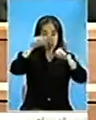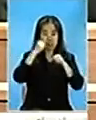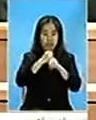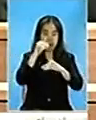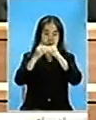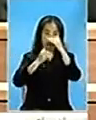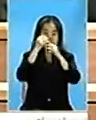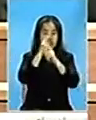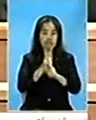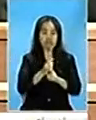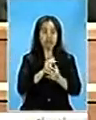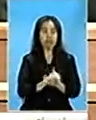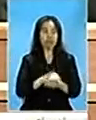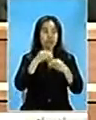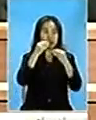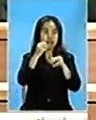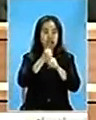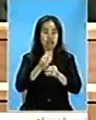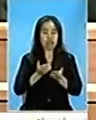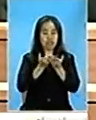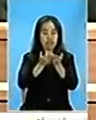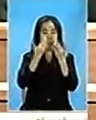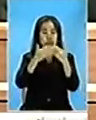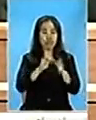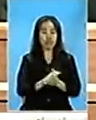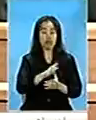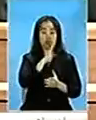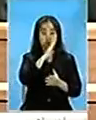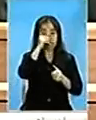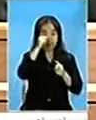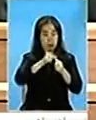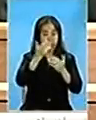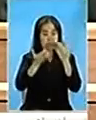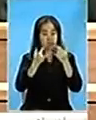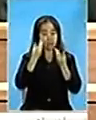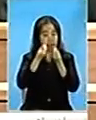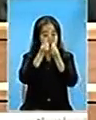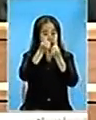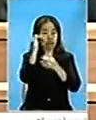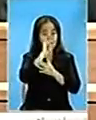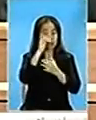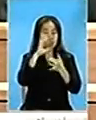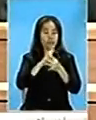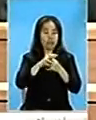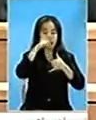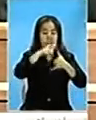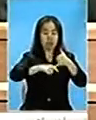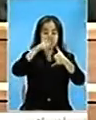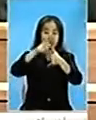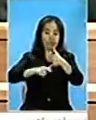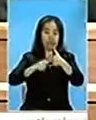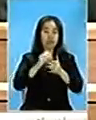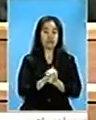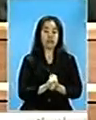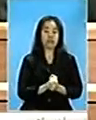ปที่ได้เคยศึกษาไว้แล้วครับถ้าท่านจะไม่รังเกียจในเรื่องของตัวบุคคล